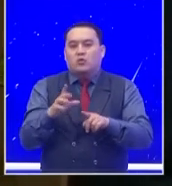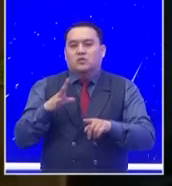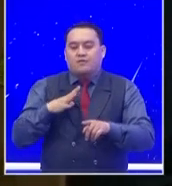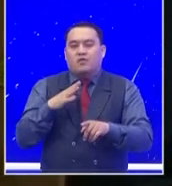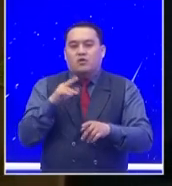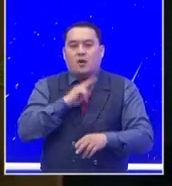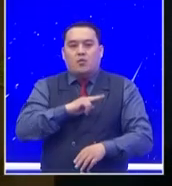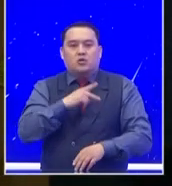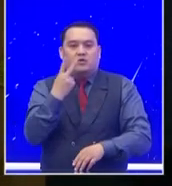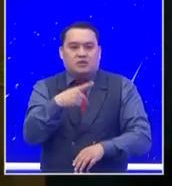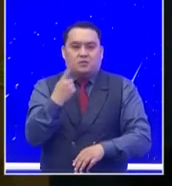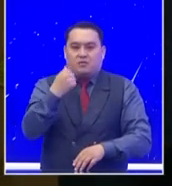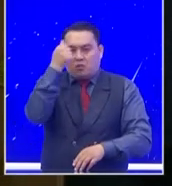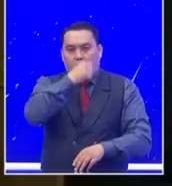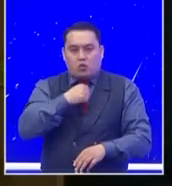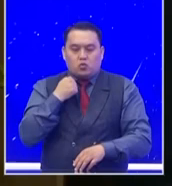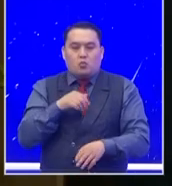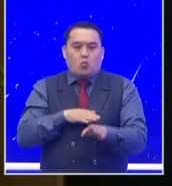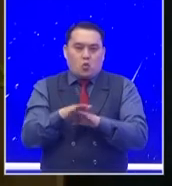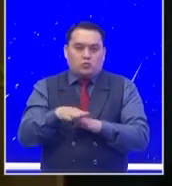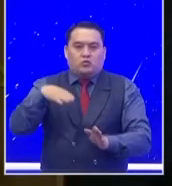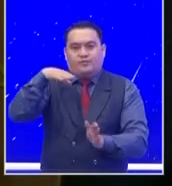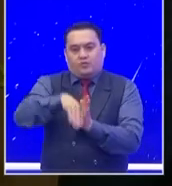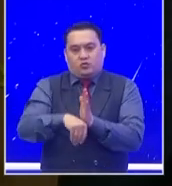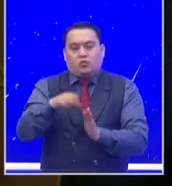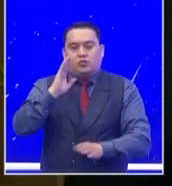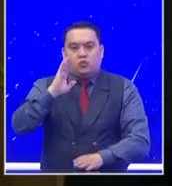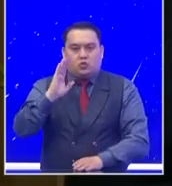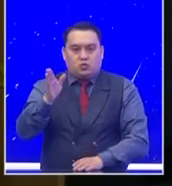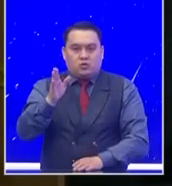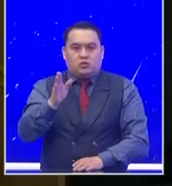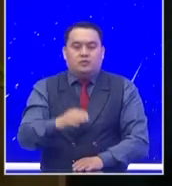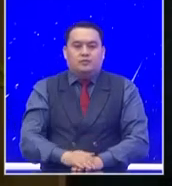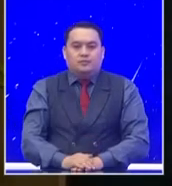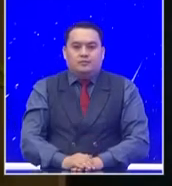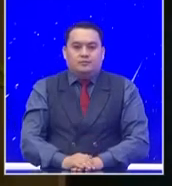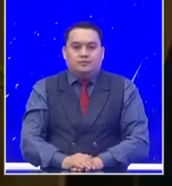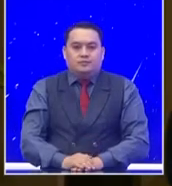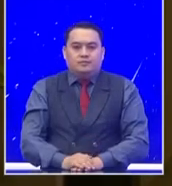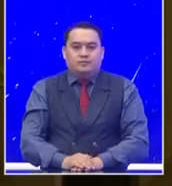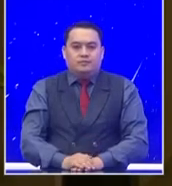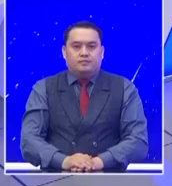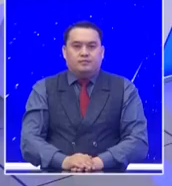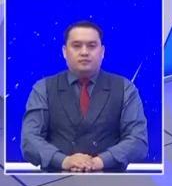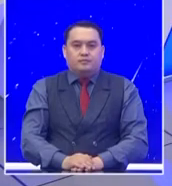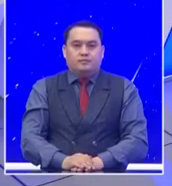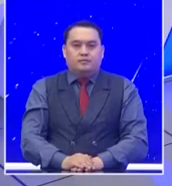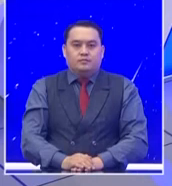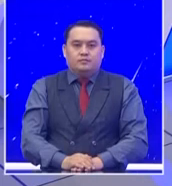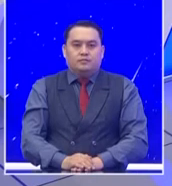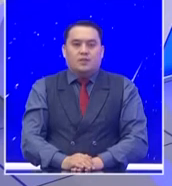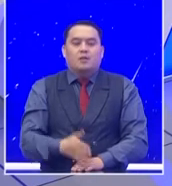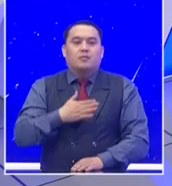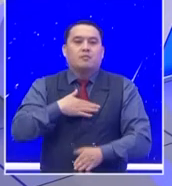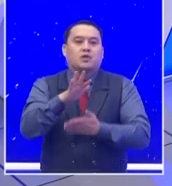ну скорее всего двадцать первом году ванилью полностью внедрят масштабах республики мы